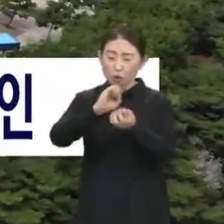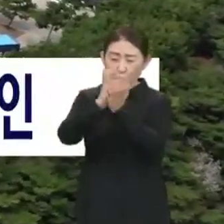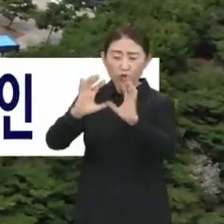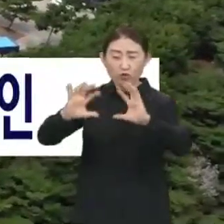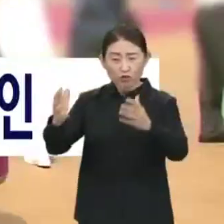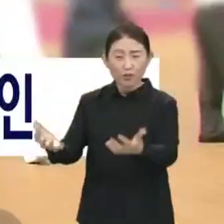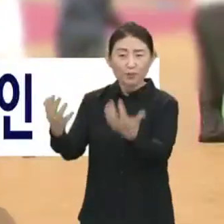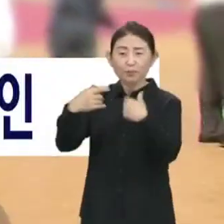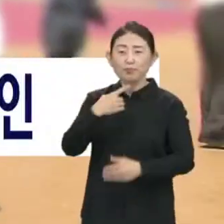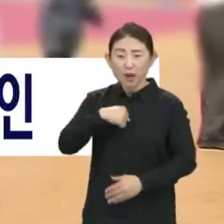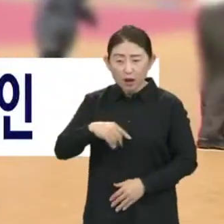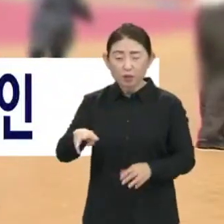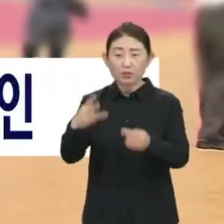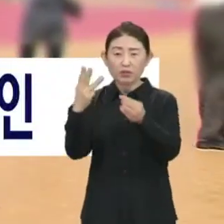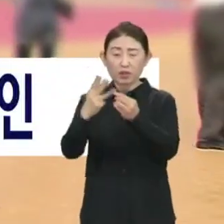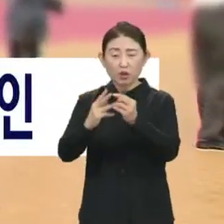이어